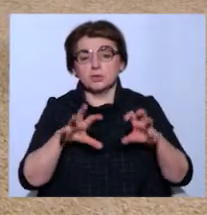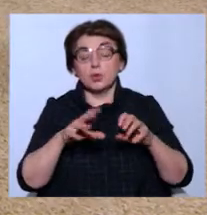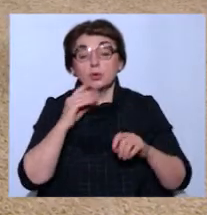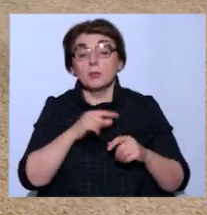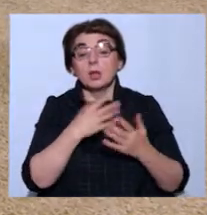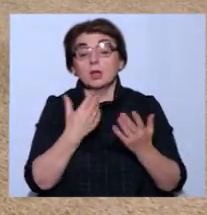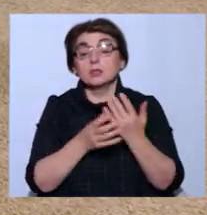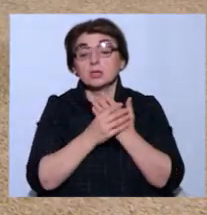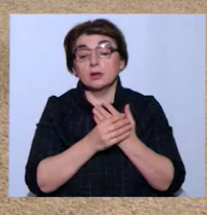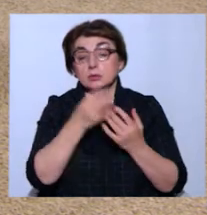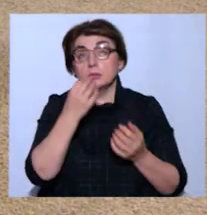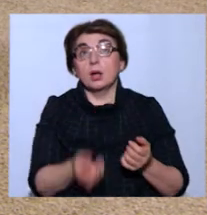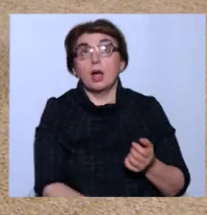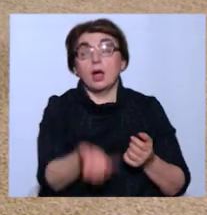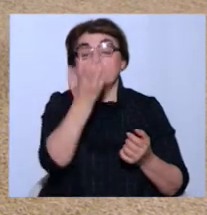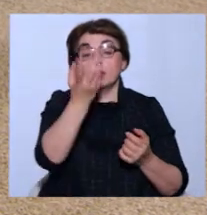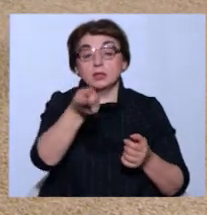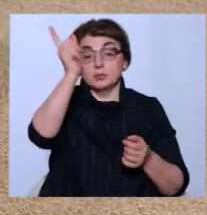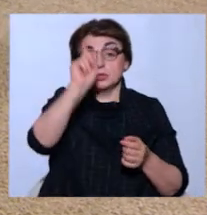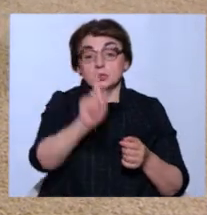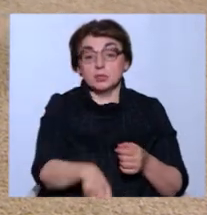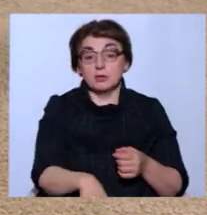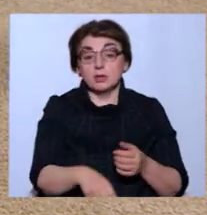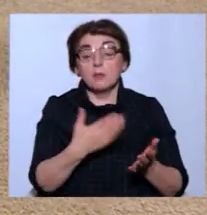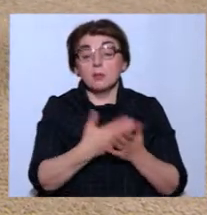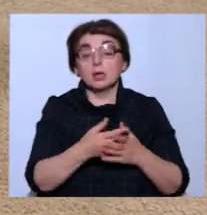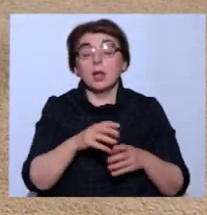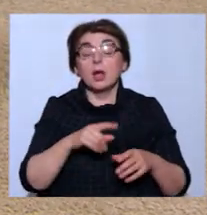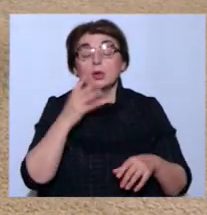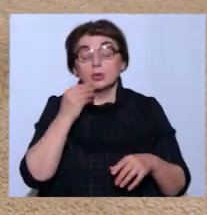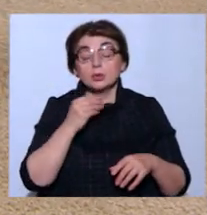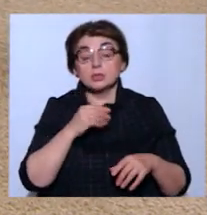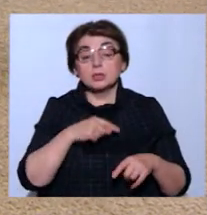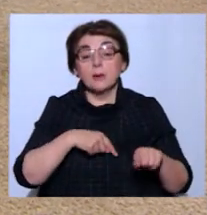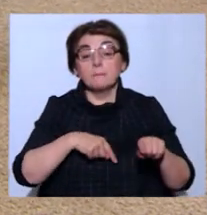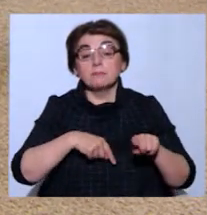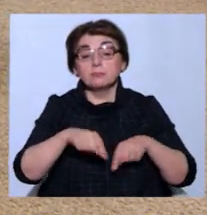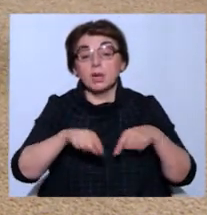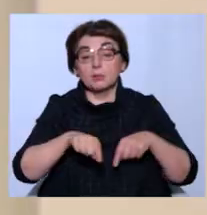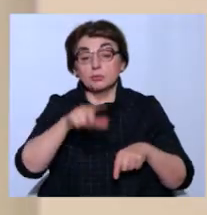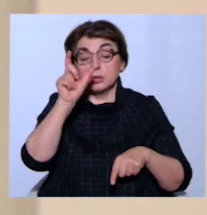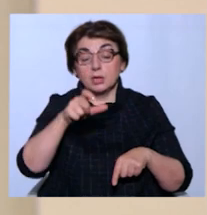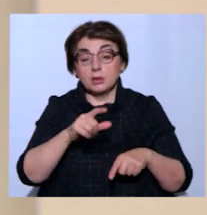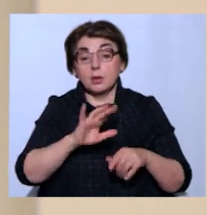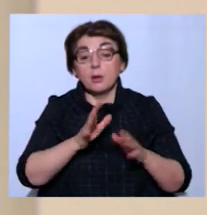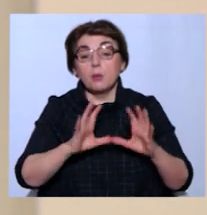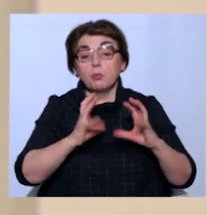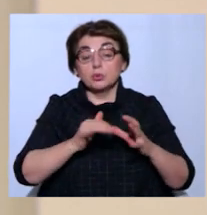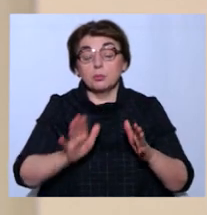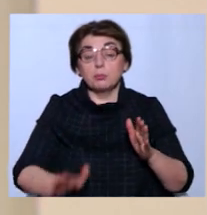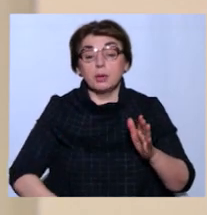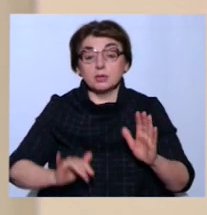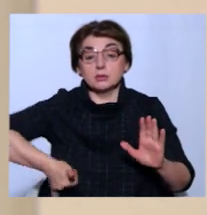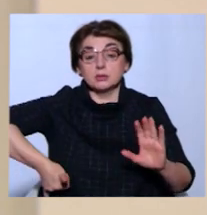ვაგდებთ, თქვით, რომ ის ძირს ეშვება. აი მაგალითად, როდესაც ფეხბურთელი ბურთს ფეხს დაარტყამს. დარტყმის ძალით ის